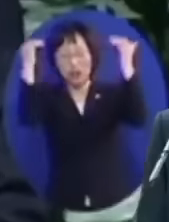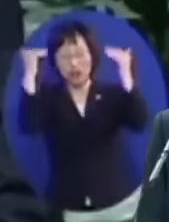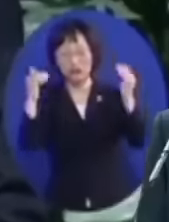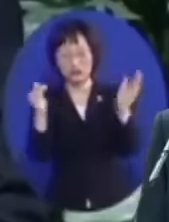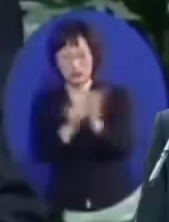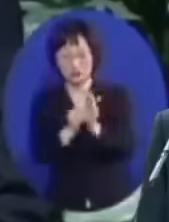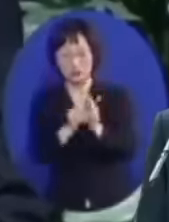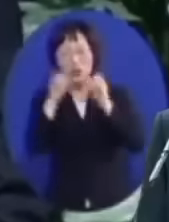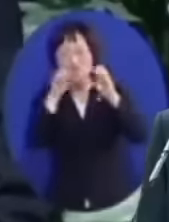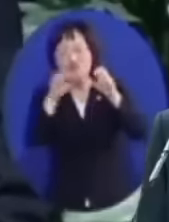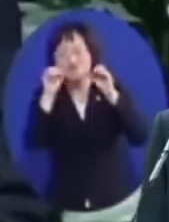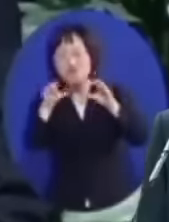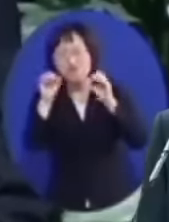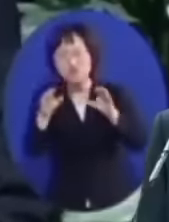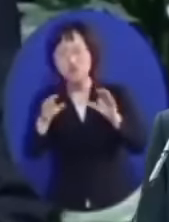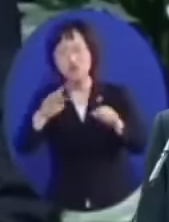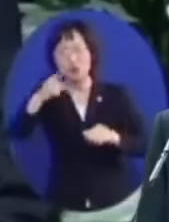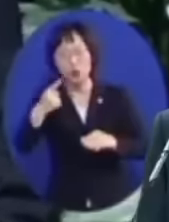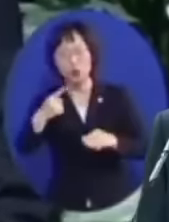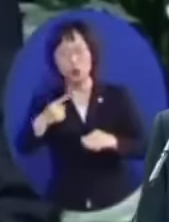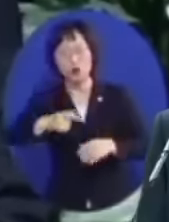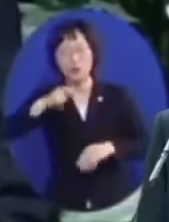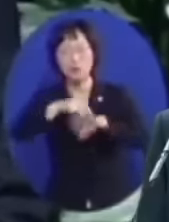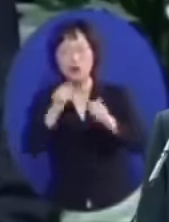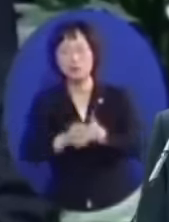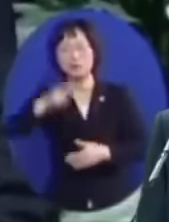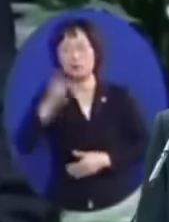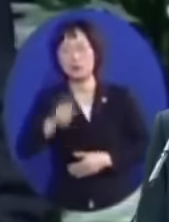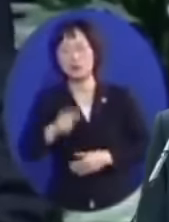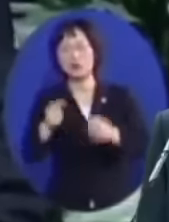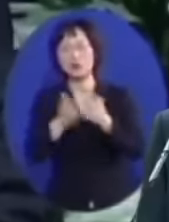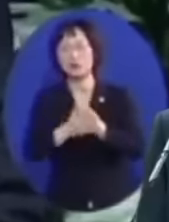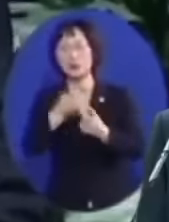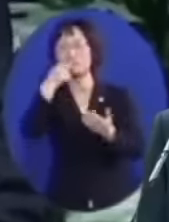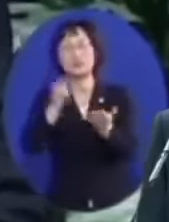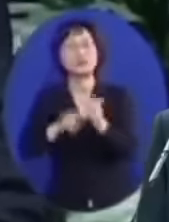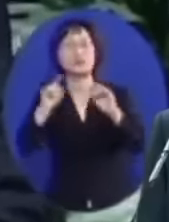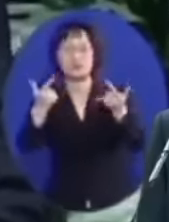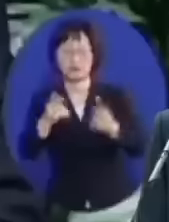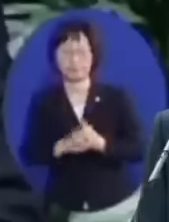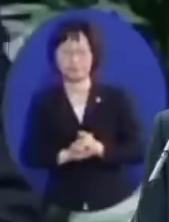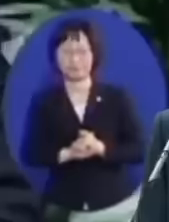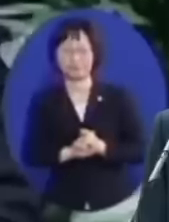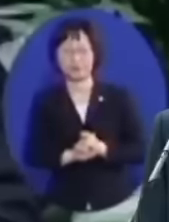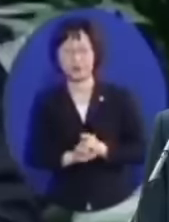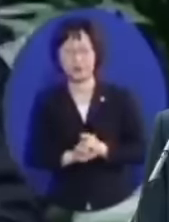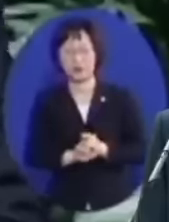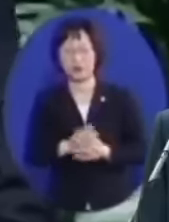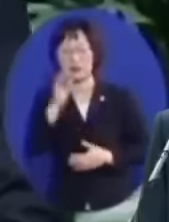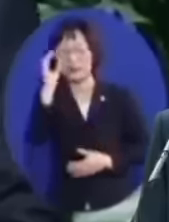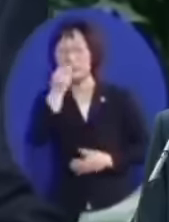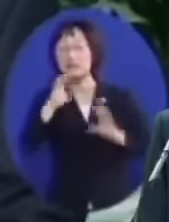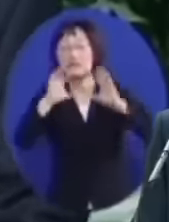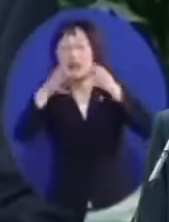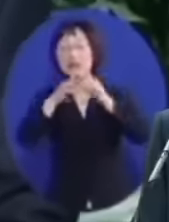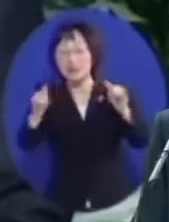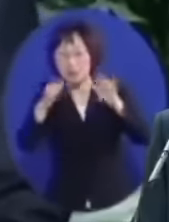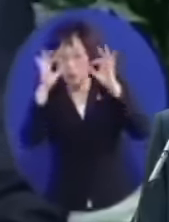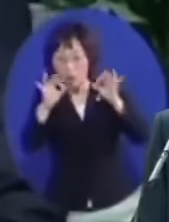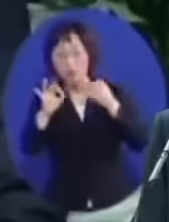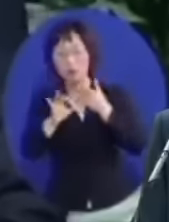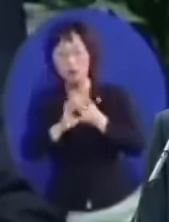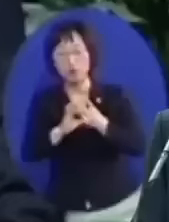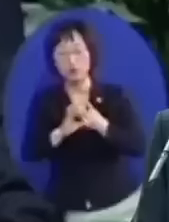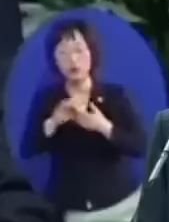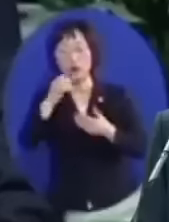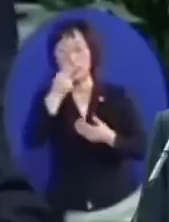이미 믿는 사람들 이동이나 하지 전도하기는 힘든 것입니다. 유대인의 자녀 교육법에 따르면